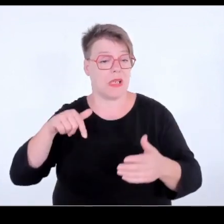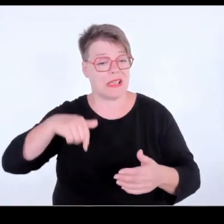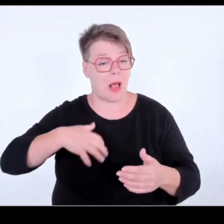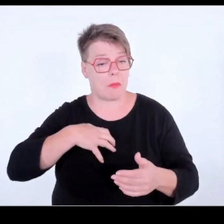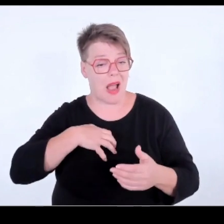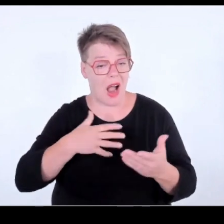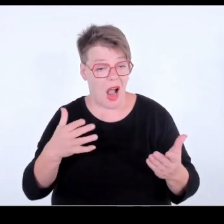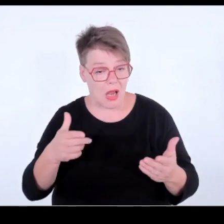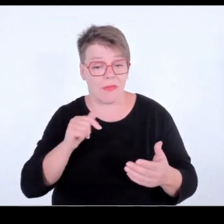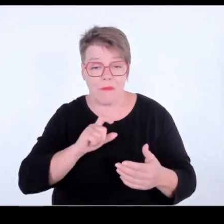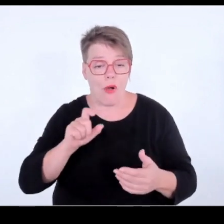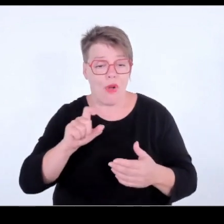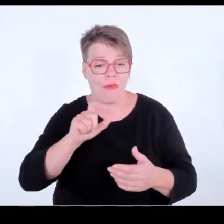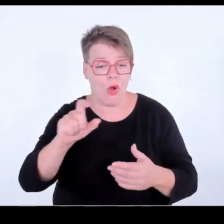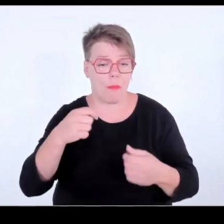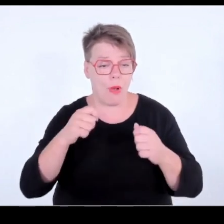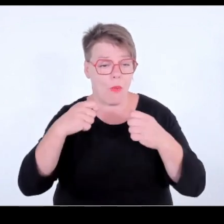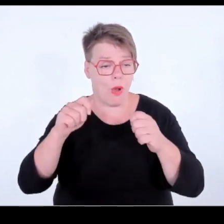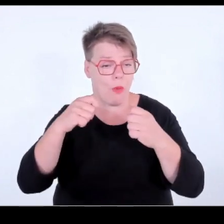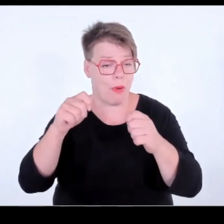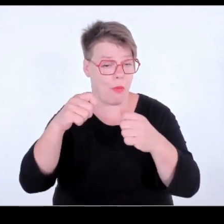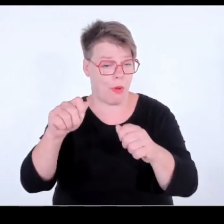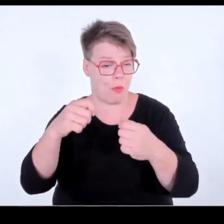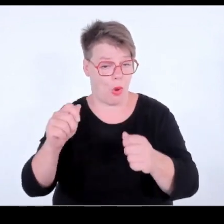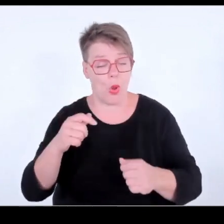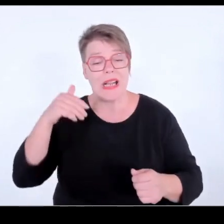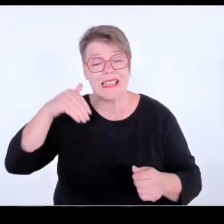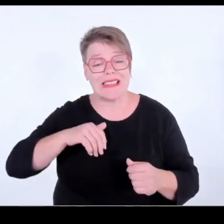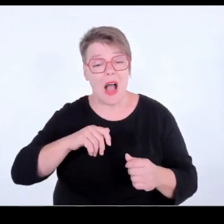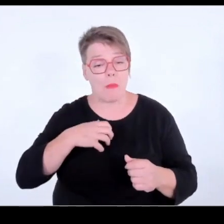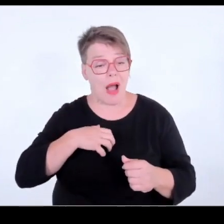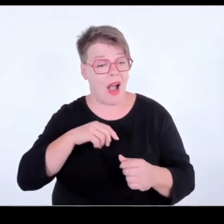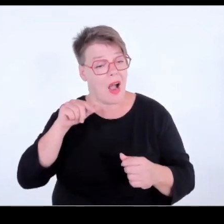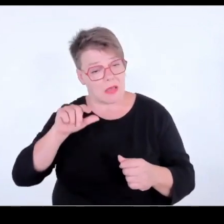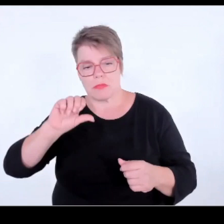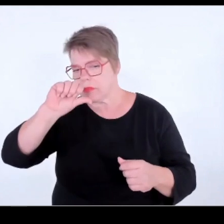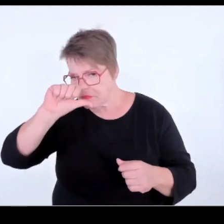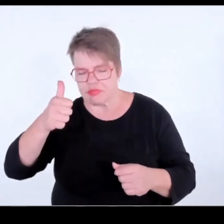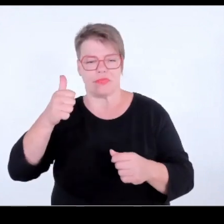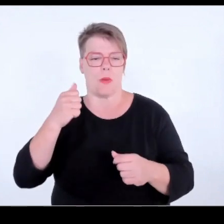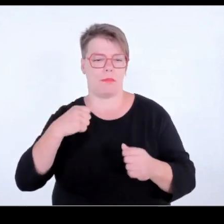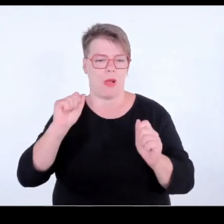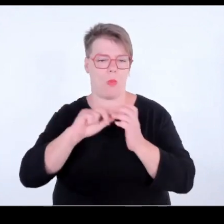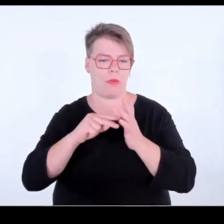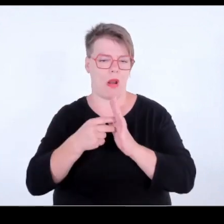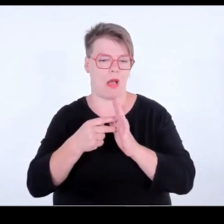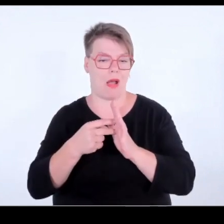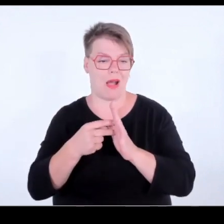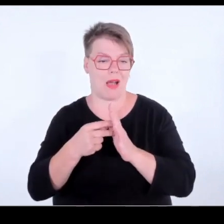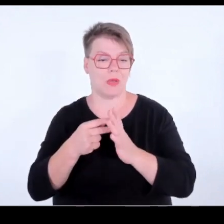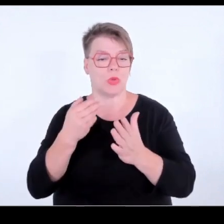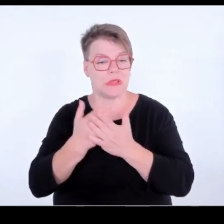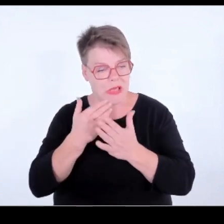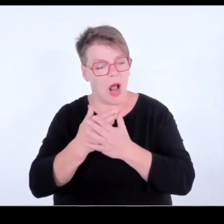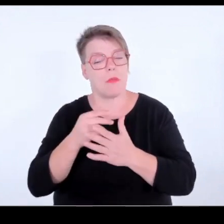sich auch mal widerspiegeln. Und deswegen ist aber die Frage, wie lange dauert das? Also wir haben zum Beispiel so, dass es immer heißt,